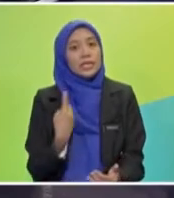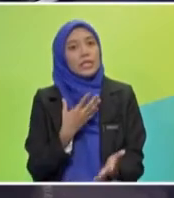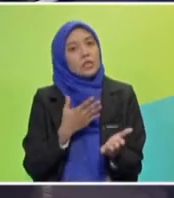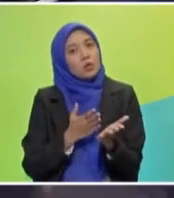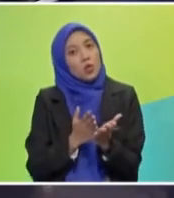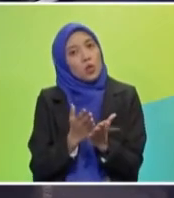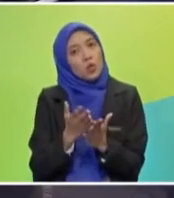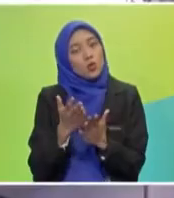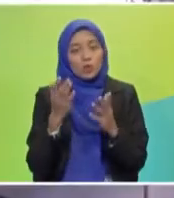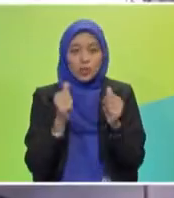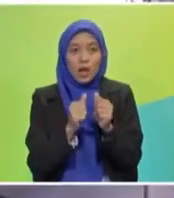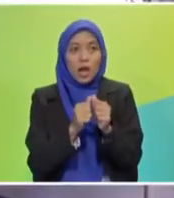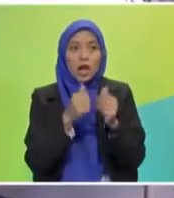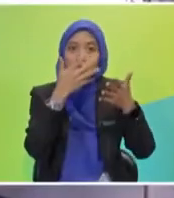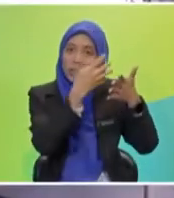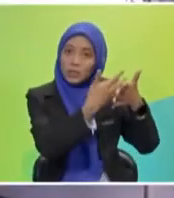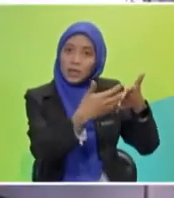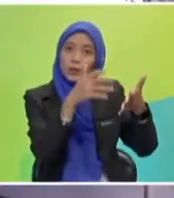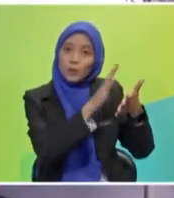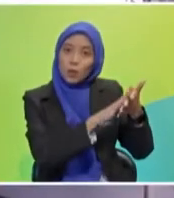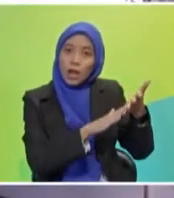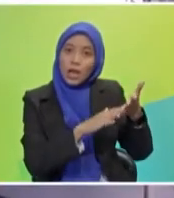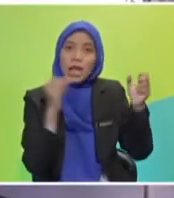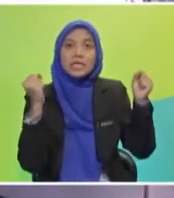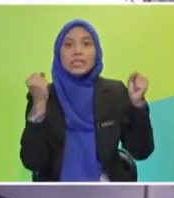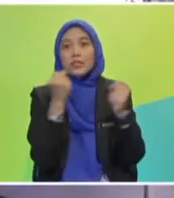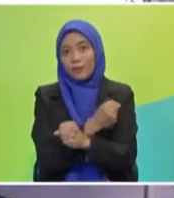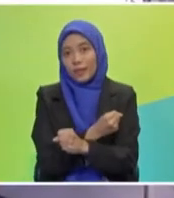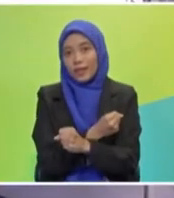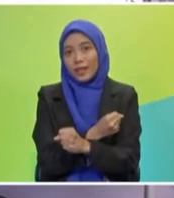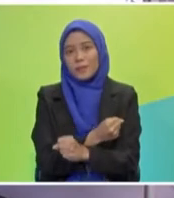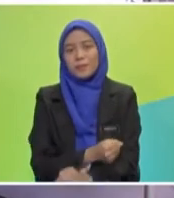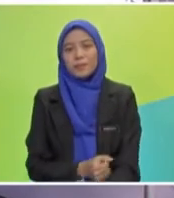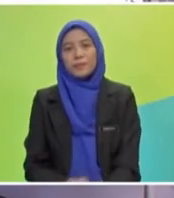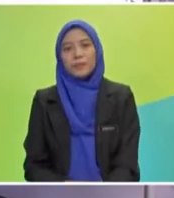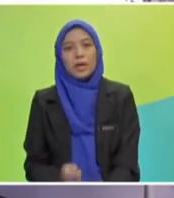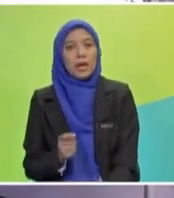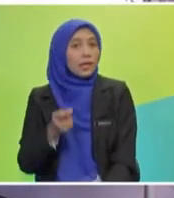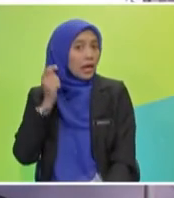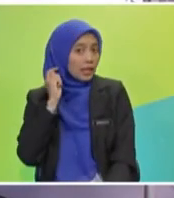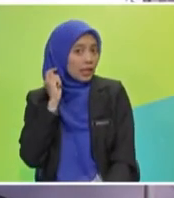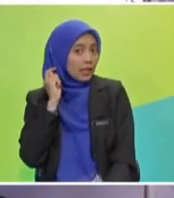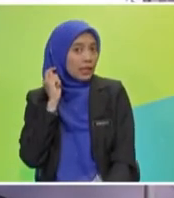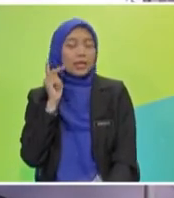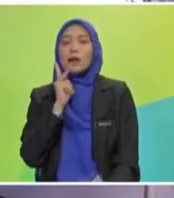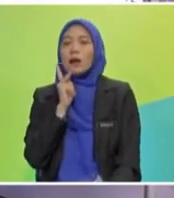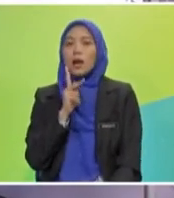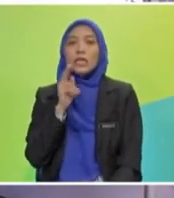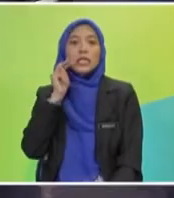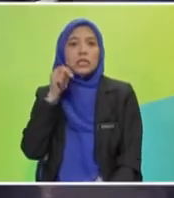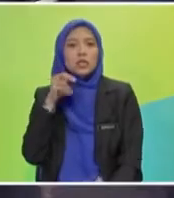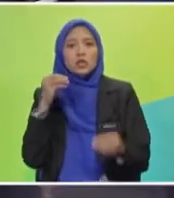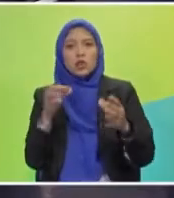jadual sifir raksasa dekat cikgu sebelah sini. Jom. Okey. Tadi Kak Nisa dah membantu cikgu untuk kita